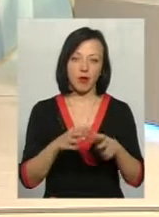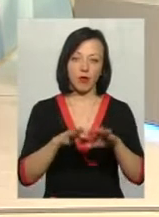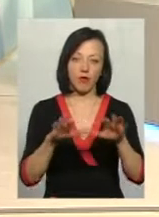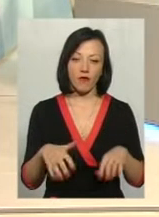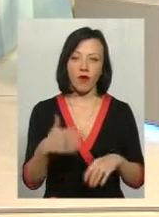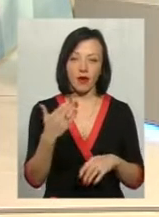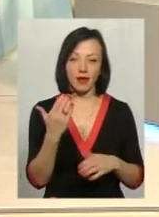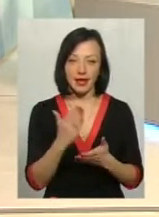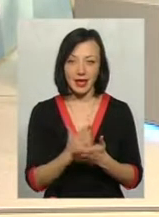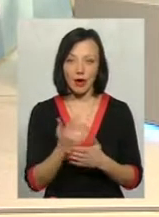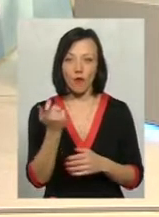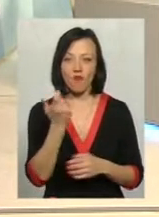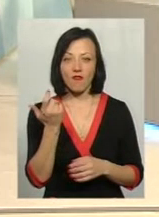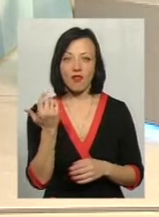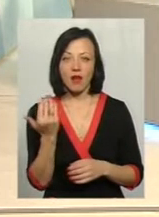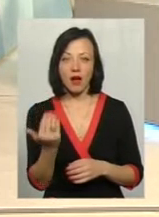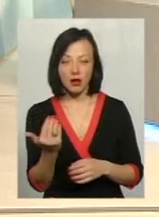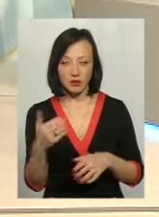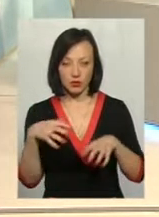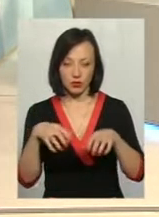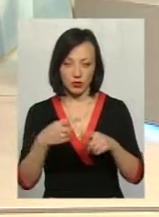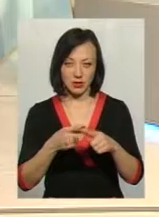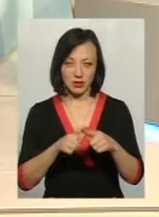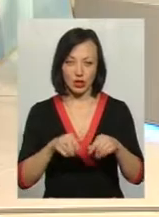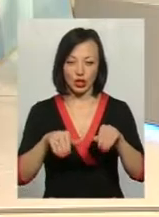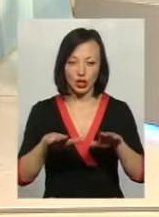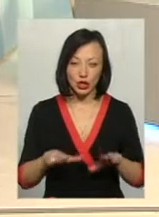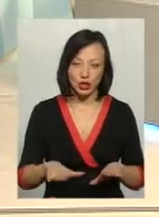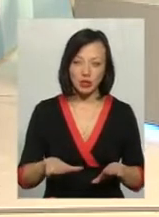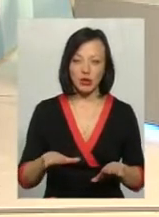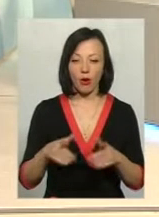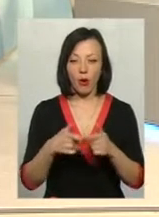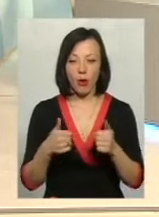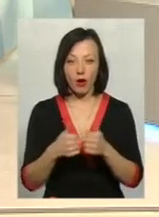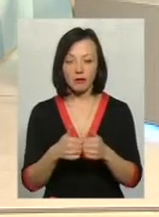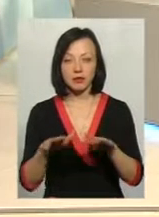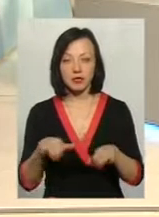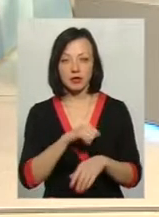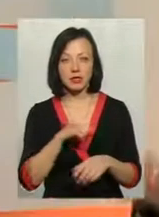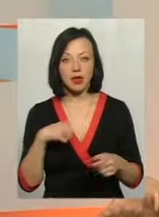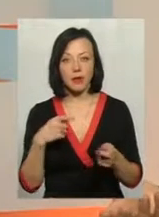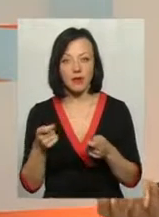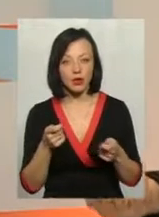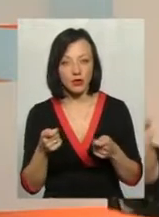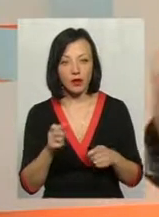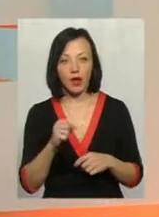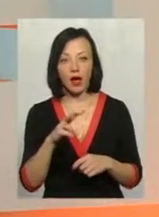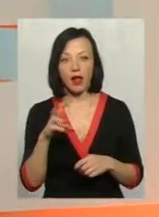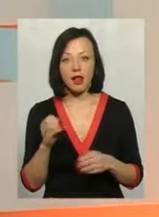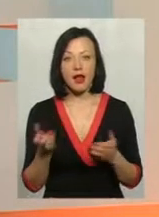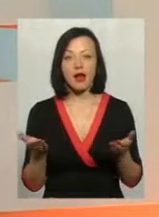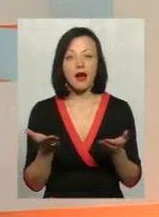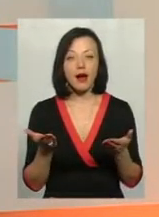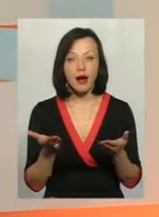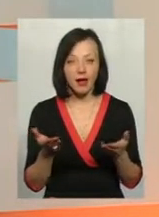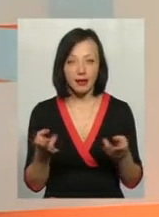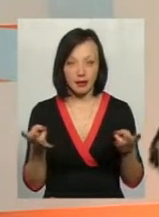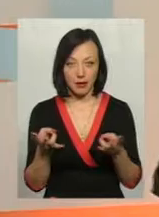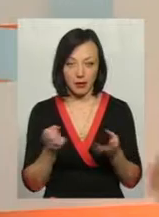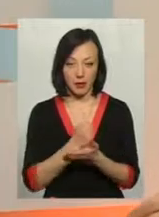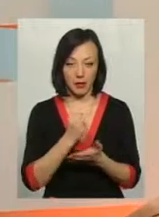комунальній власності. Тобто рішення щодо цього майна приймає орган місцевого самоврядування. Але Яке треба прийняти